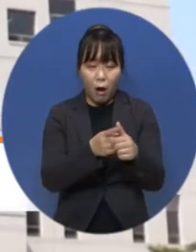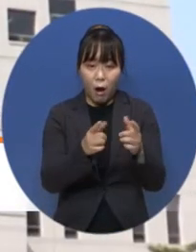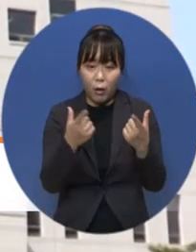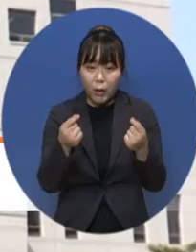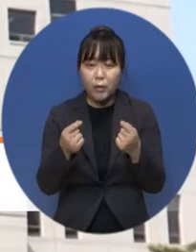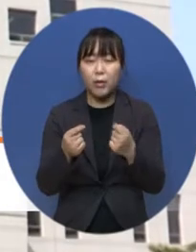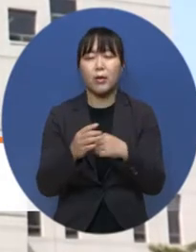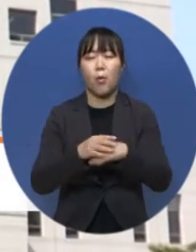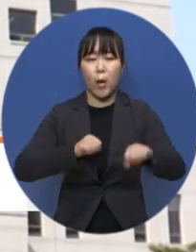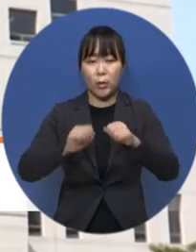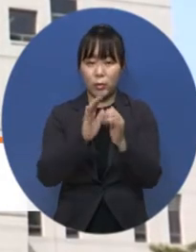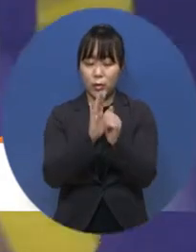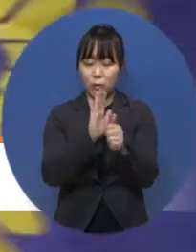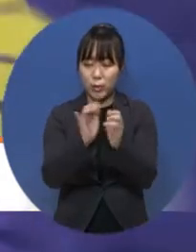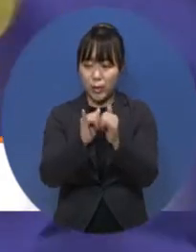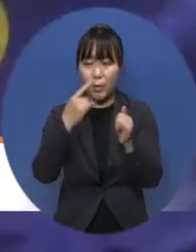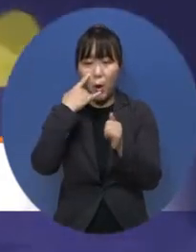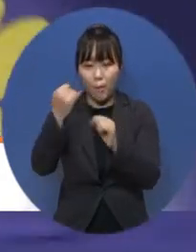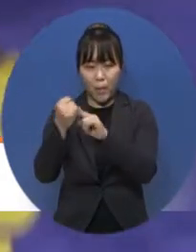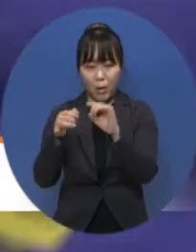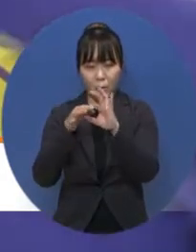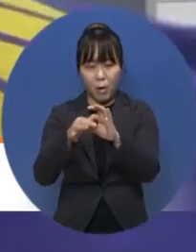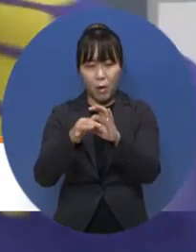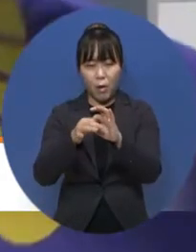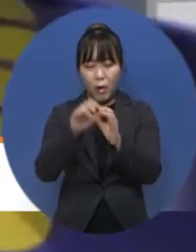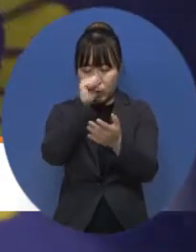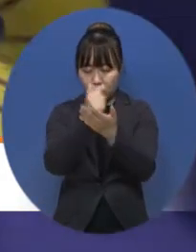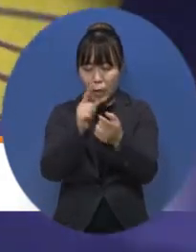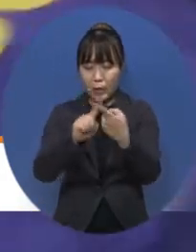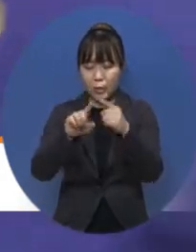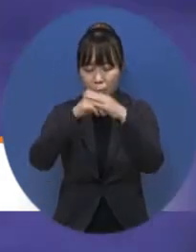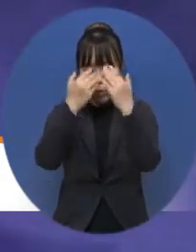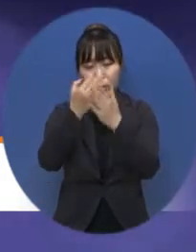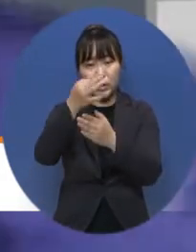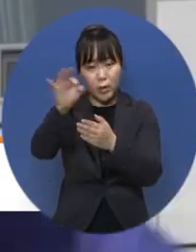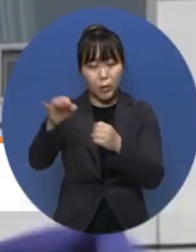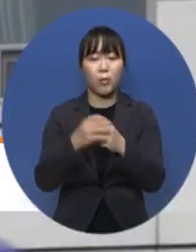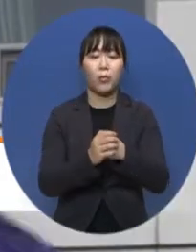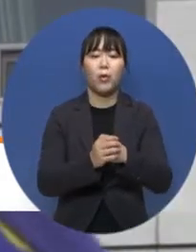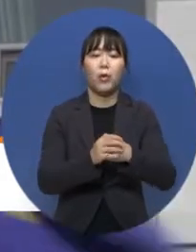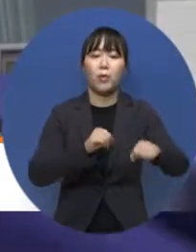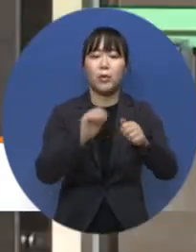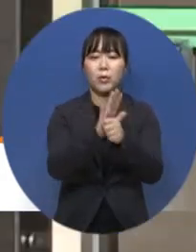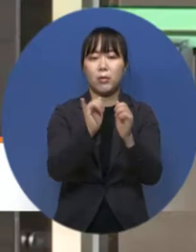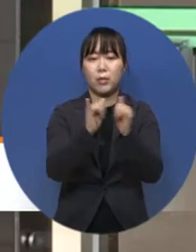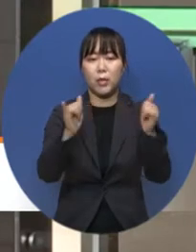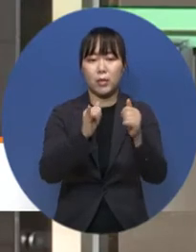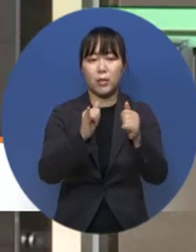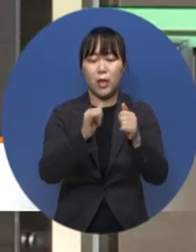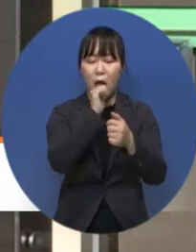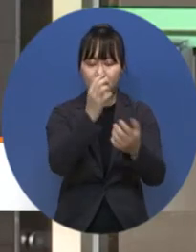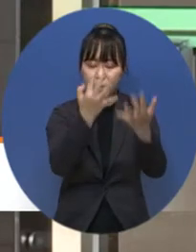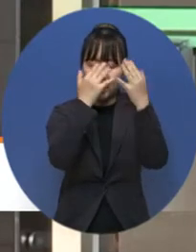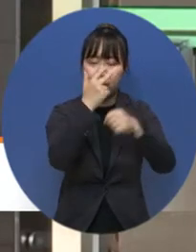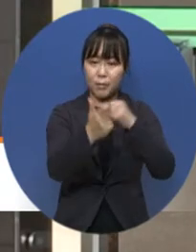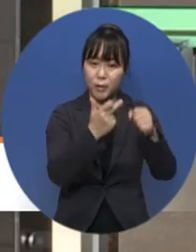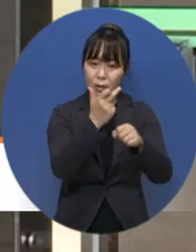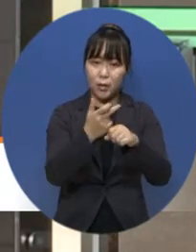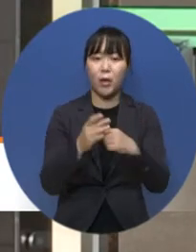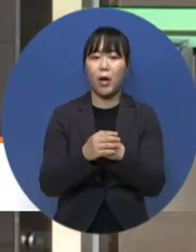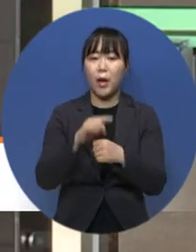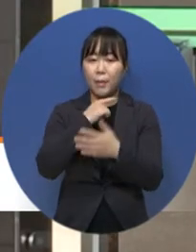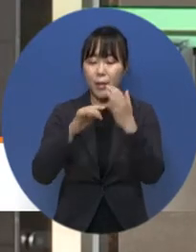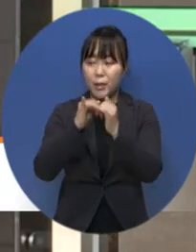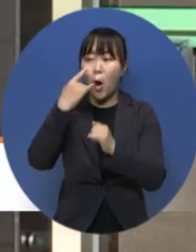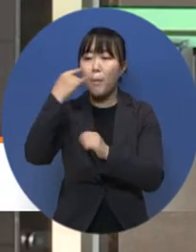활동지원사와 친모의 공소사실 대부분을 유죄로 인정하고 활동지원사에게 징역 17년을, 피해자